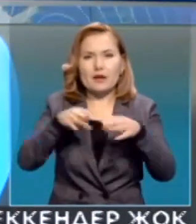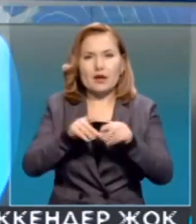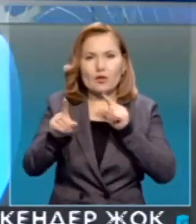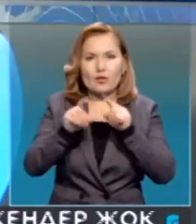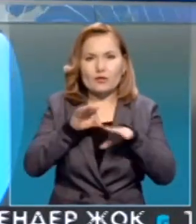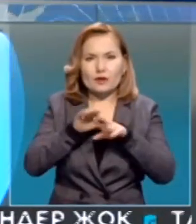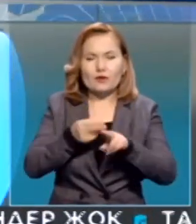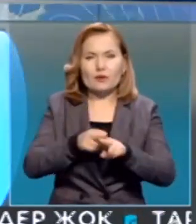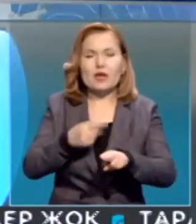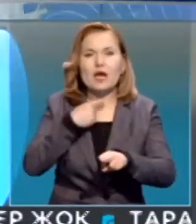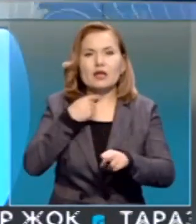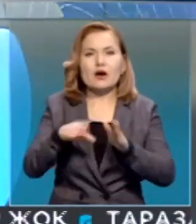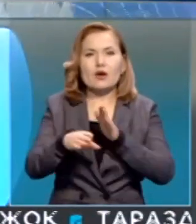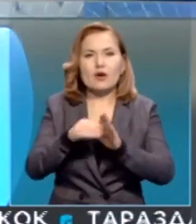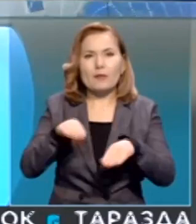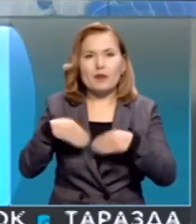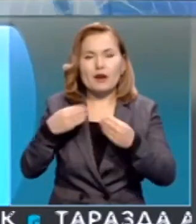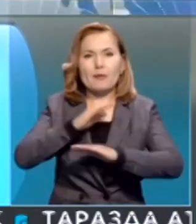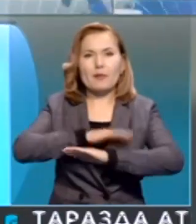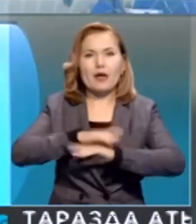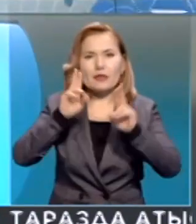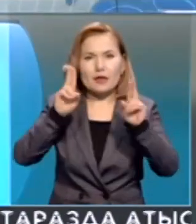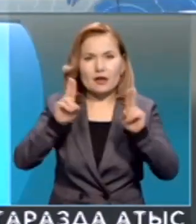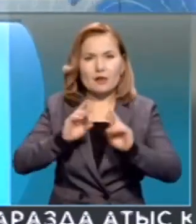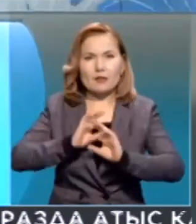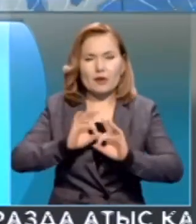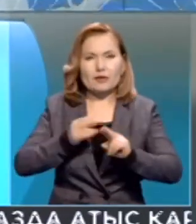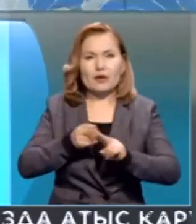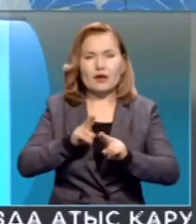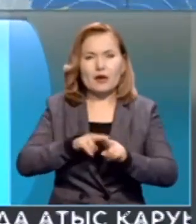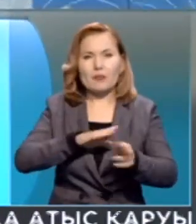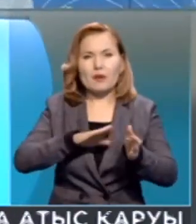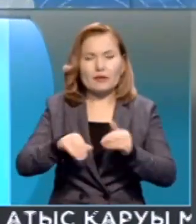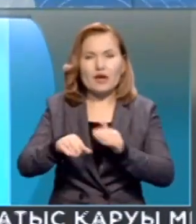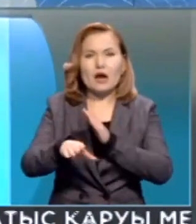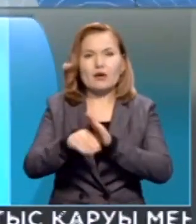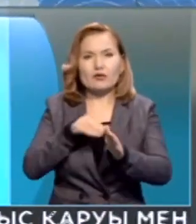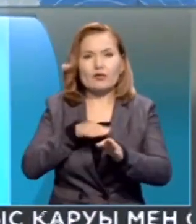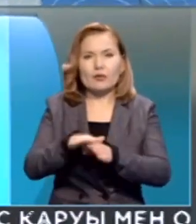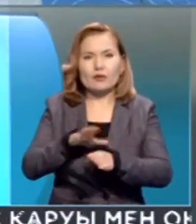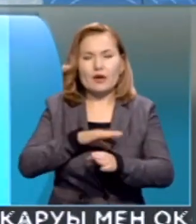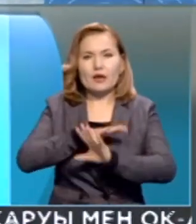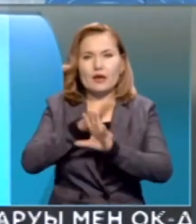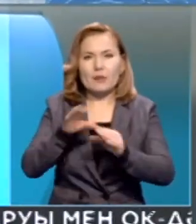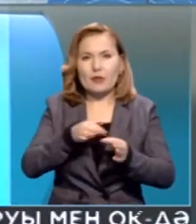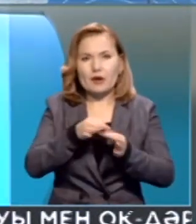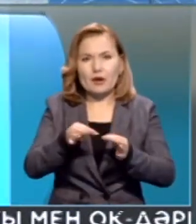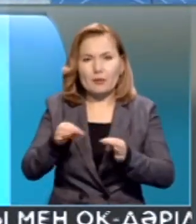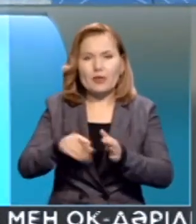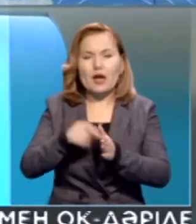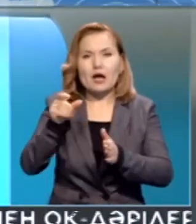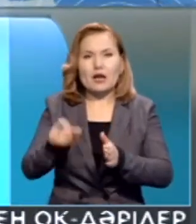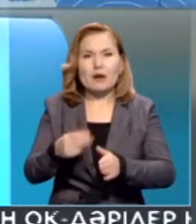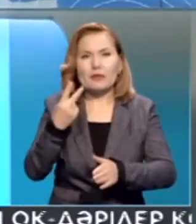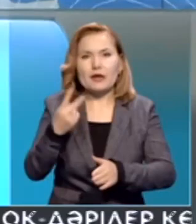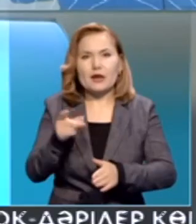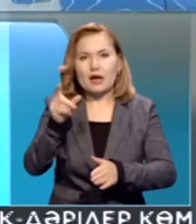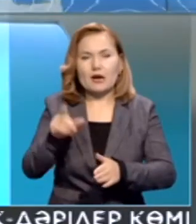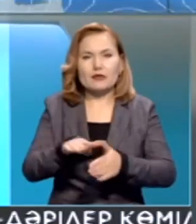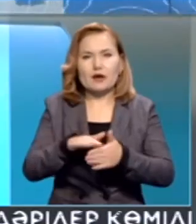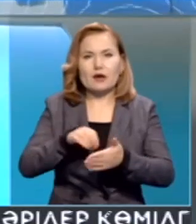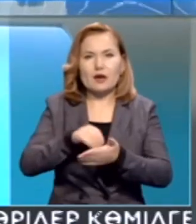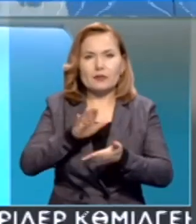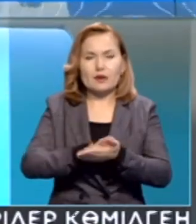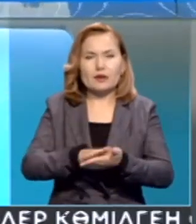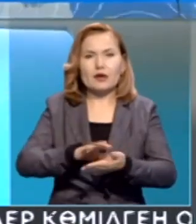отырысы өткізіліп, онда дауыс беру тәртібі түсіндірілді. Кейін сайлаушылар өз таңдауын жасады. Жалпы өңірден депутаттыққа екі кандидат